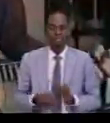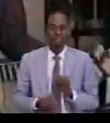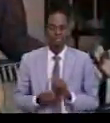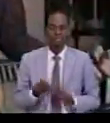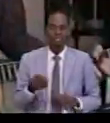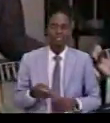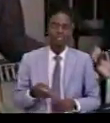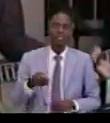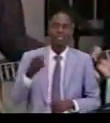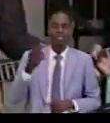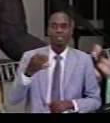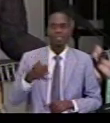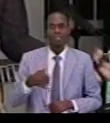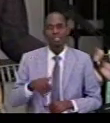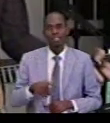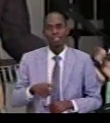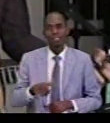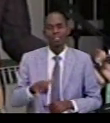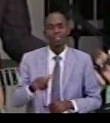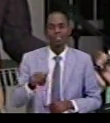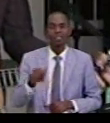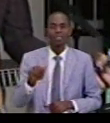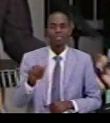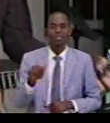haut, oui, encore plus